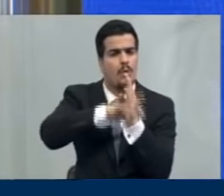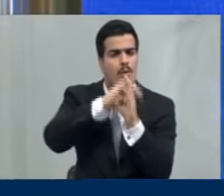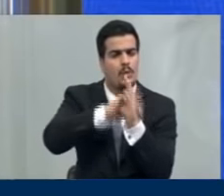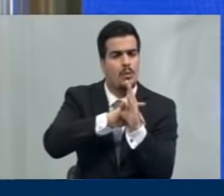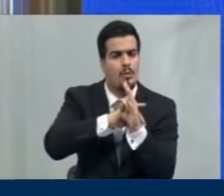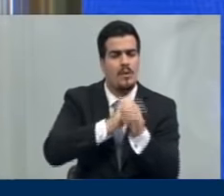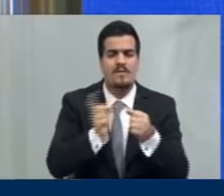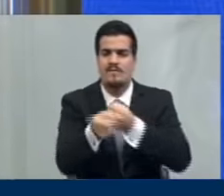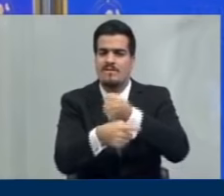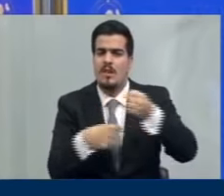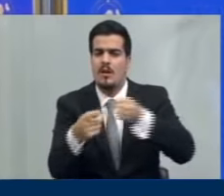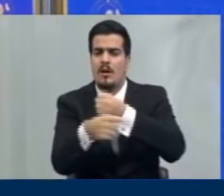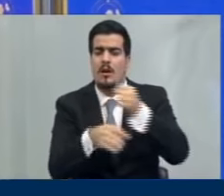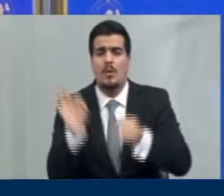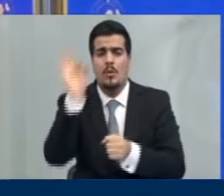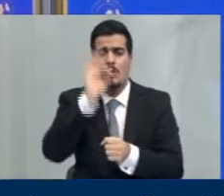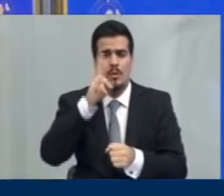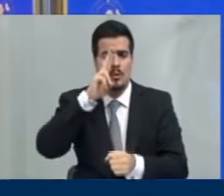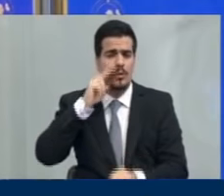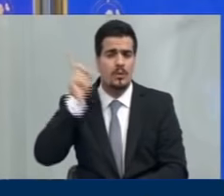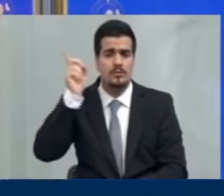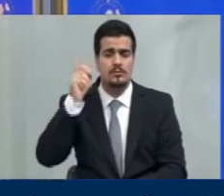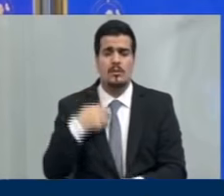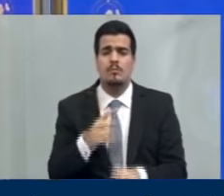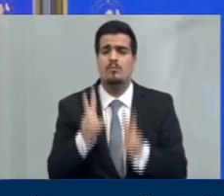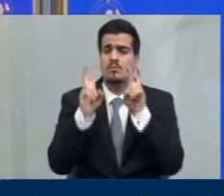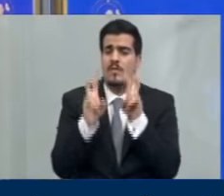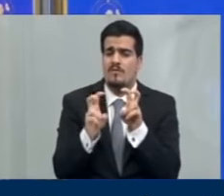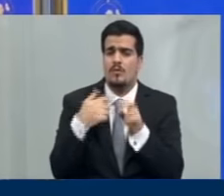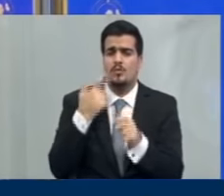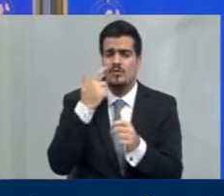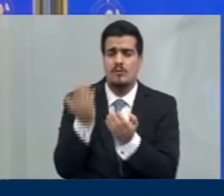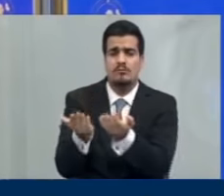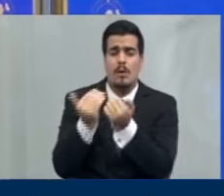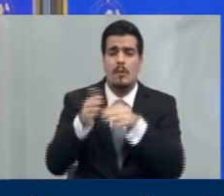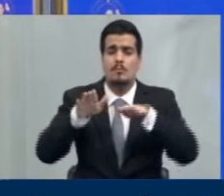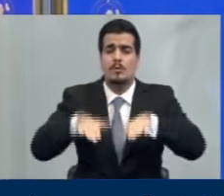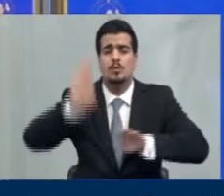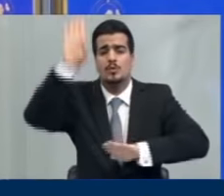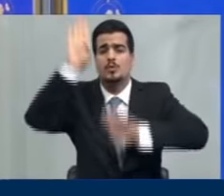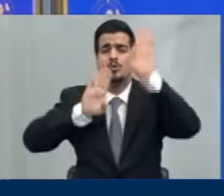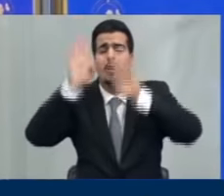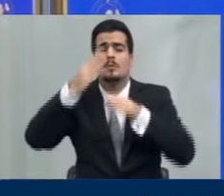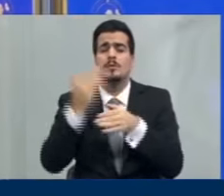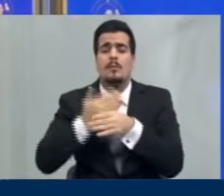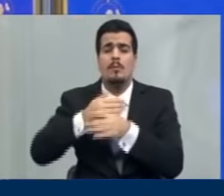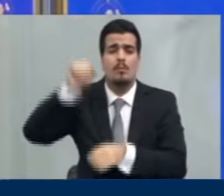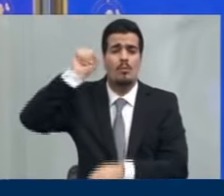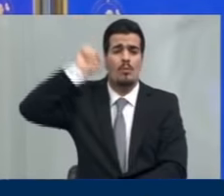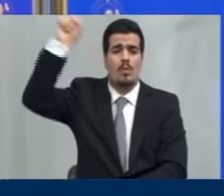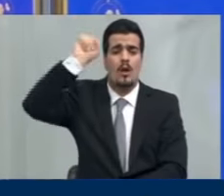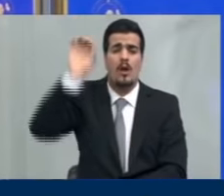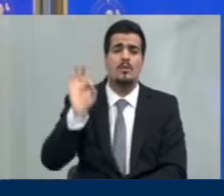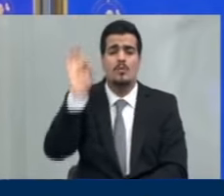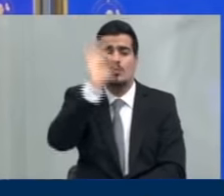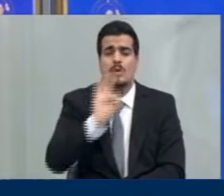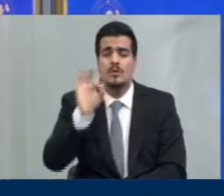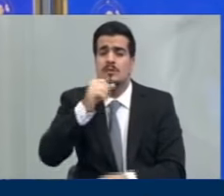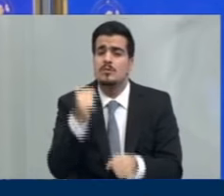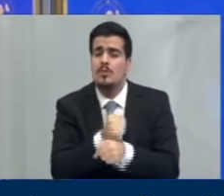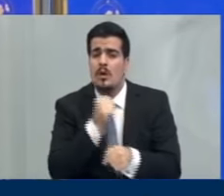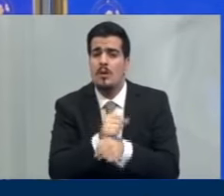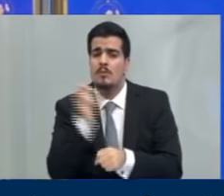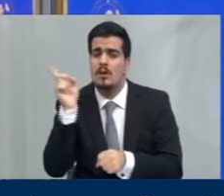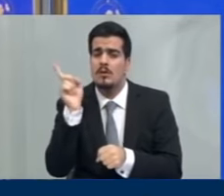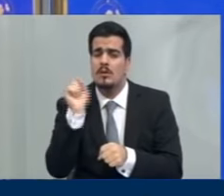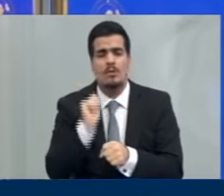الكرد. وسينتظر مجلس النواب نتائج اللجنة النيابية المشكلة لزيارة المتظاهرين في السليمانية وما قد يترتب عليها